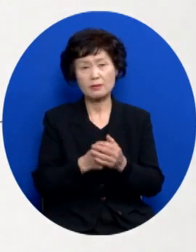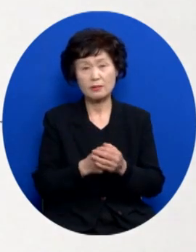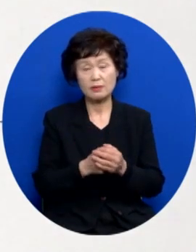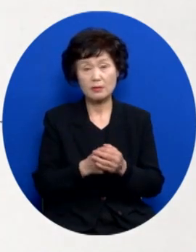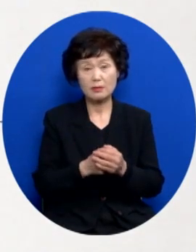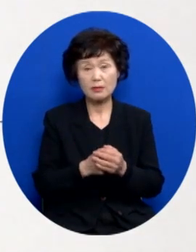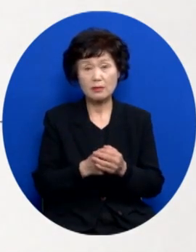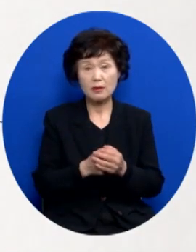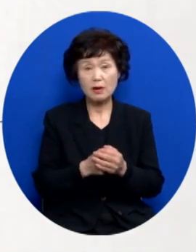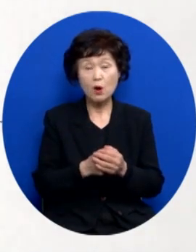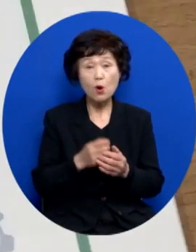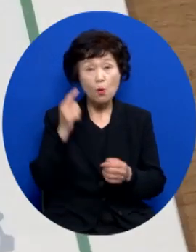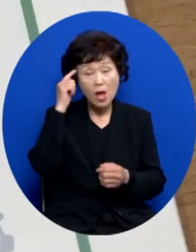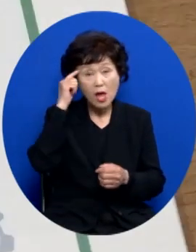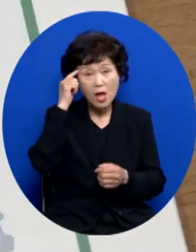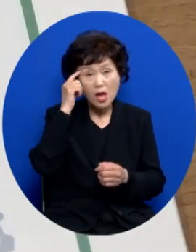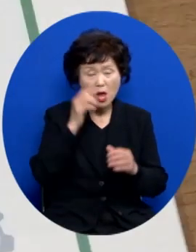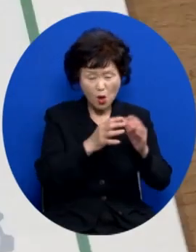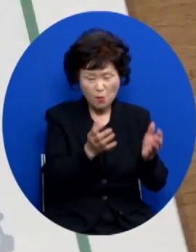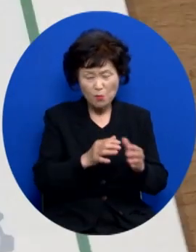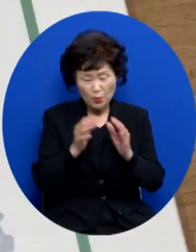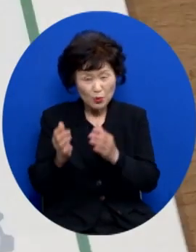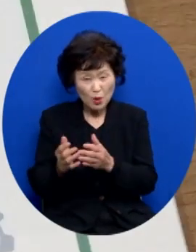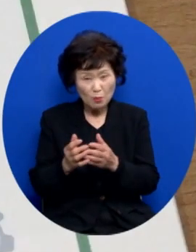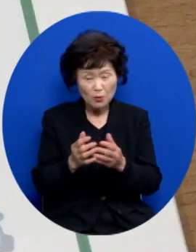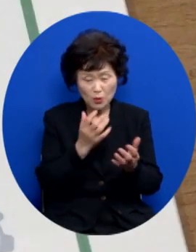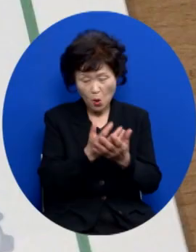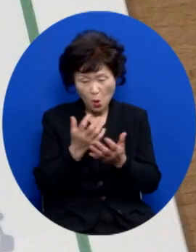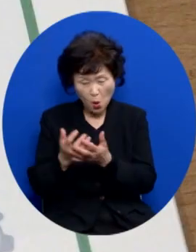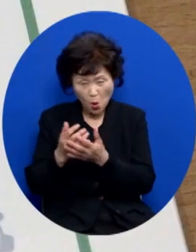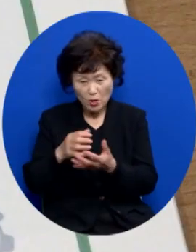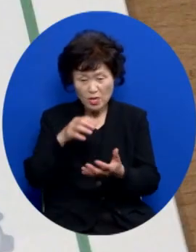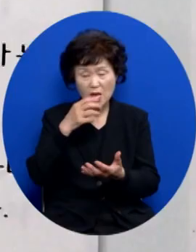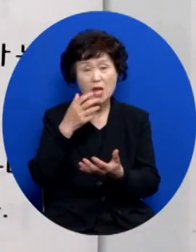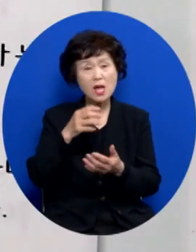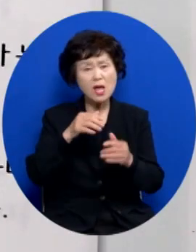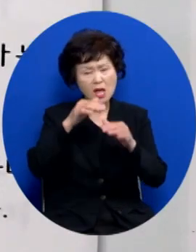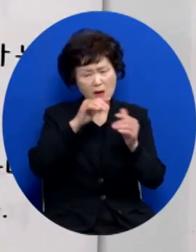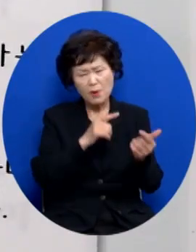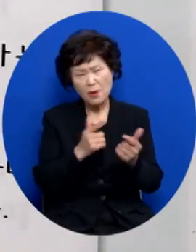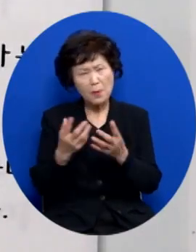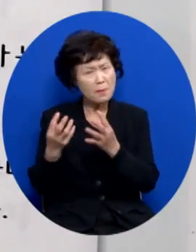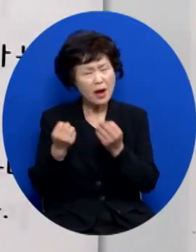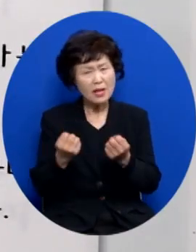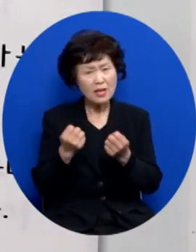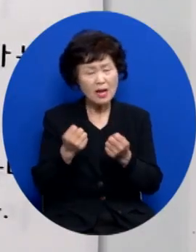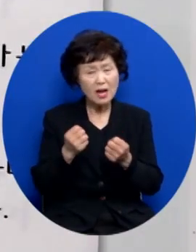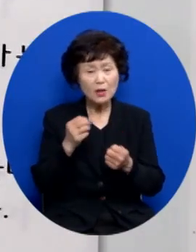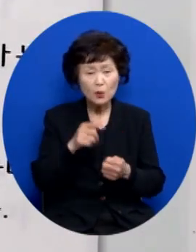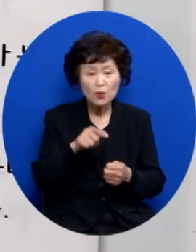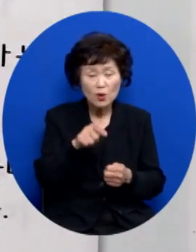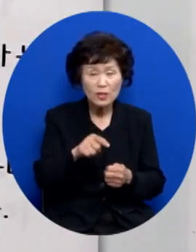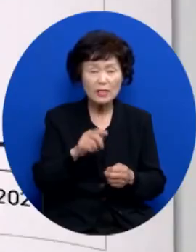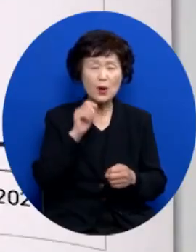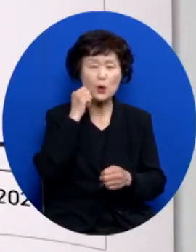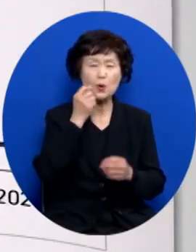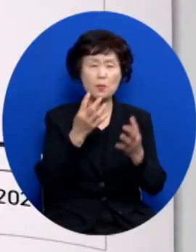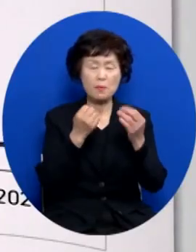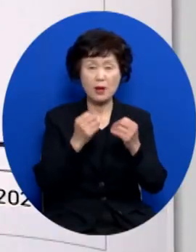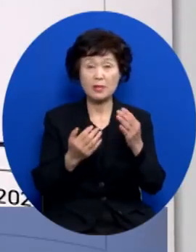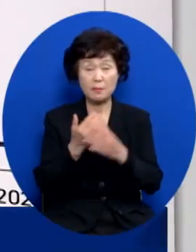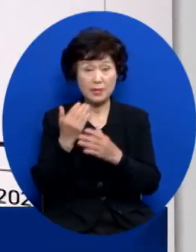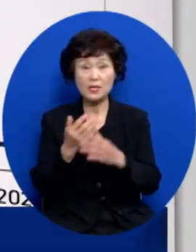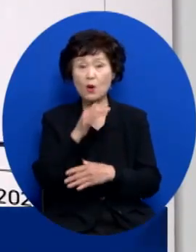통계 창구가 여러 군데인데다 그마저도 표본수가 적어 정책에 반영되기 어려운 경우가 발생한다는 겁니다. 지난